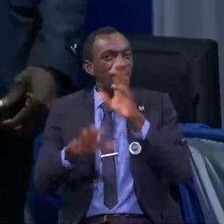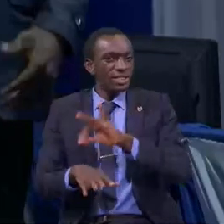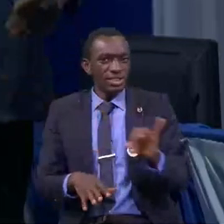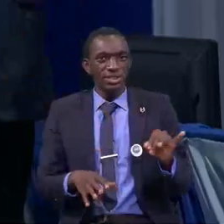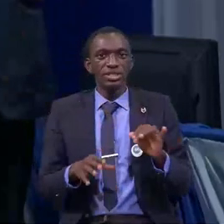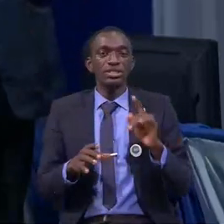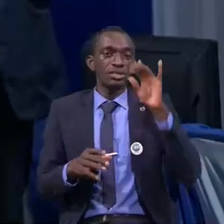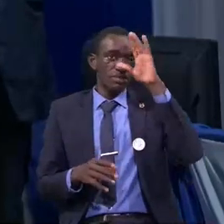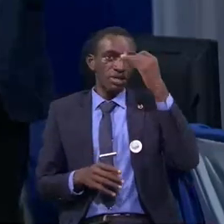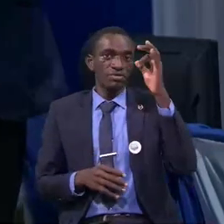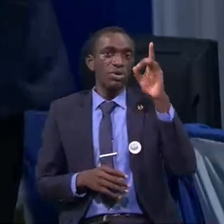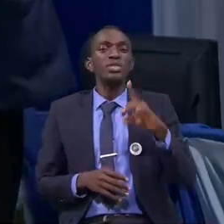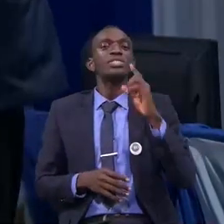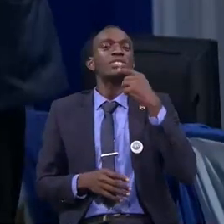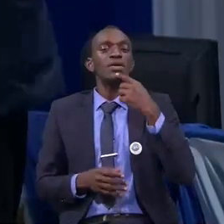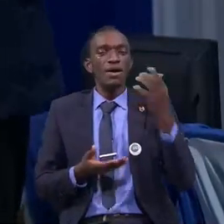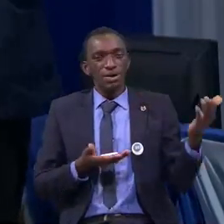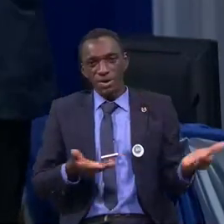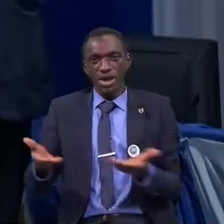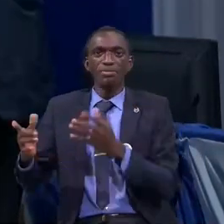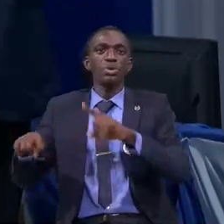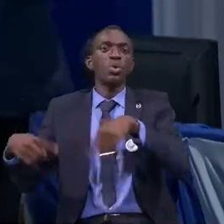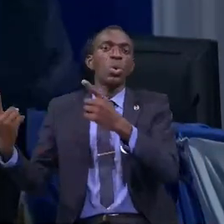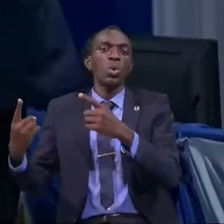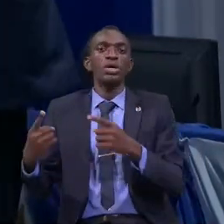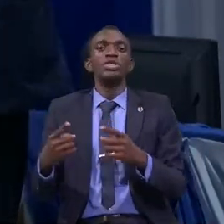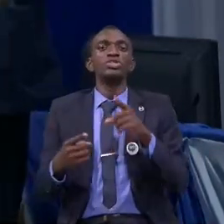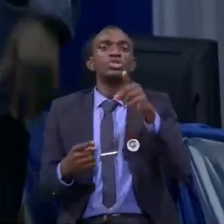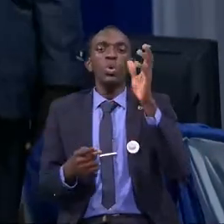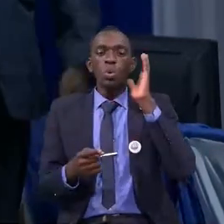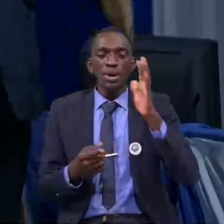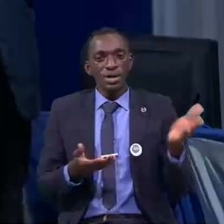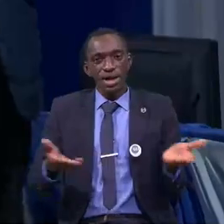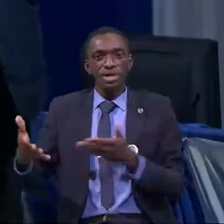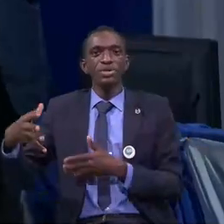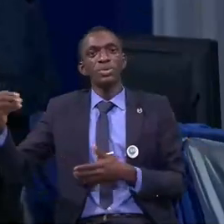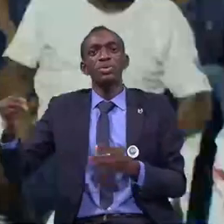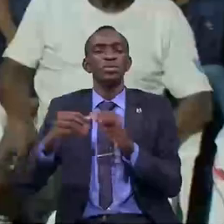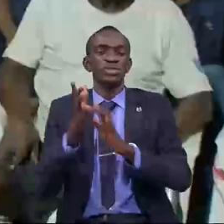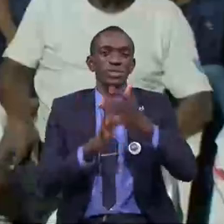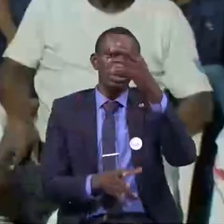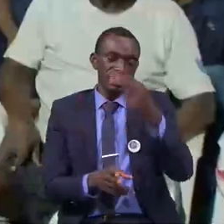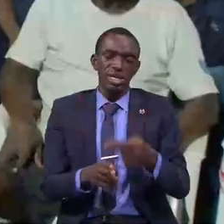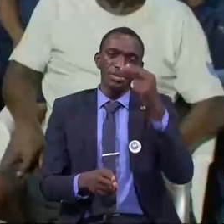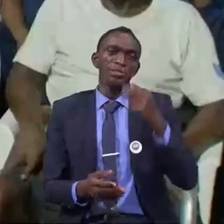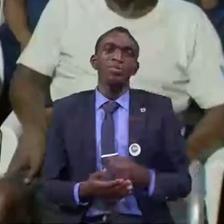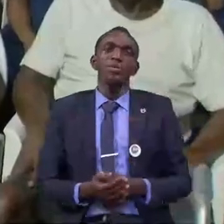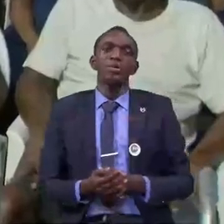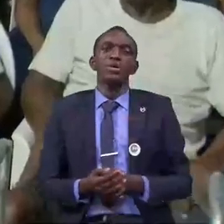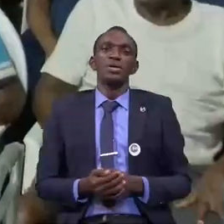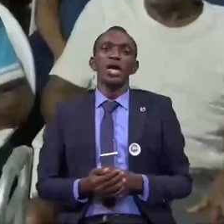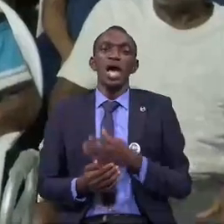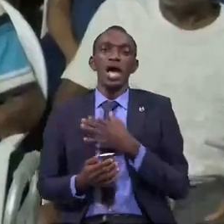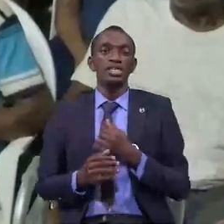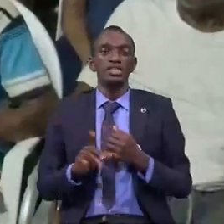avez donné votre vie à Christ, les bénédictions vont couler. L'homme de Dieu a dit, vous allez prendre vos miracles et